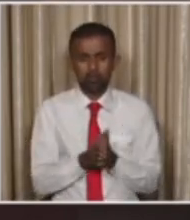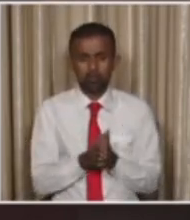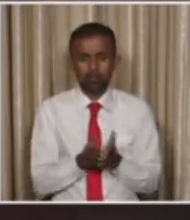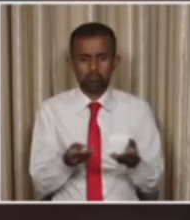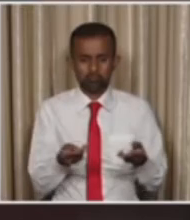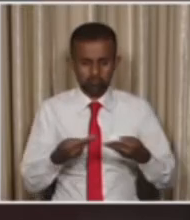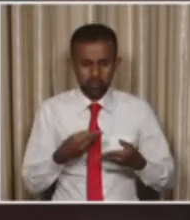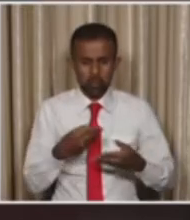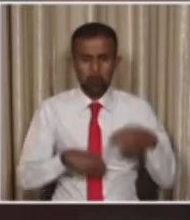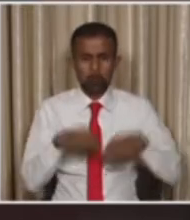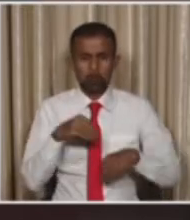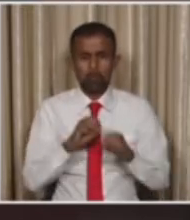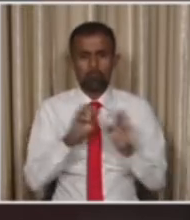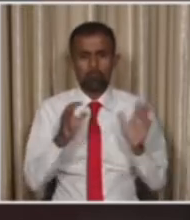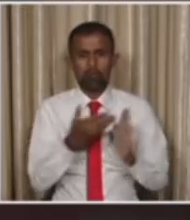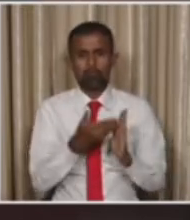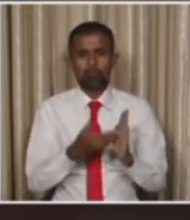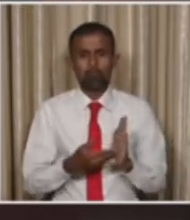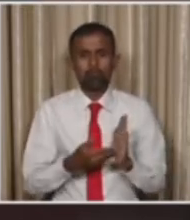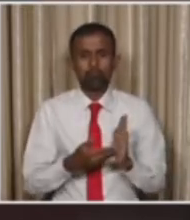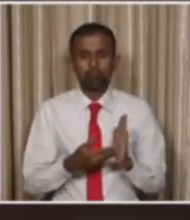කරලා තියෙන මැතිවරණ ප්‍රකාශනය